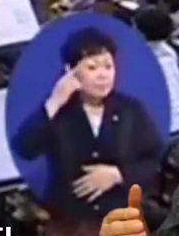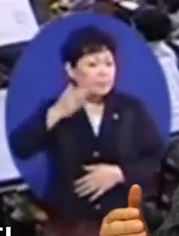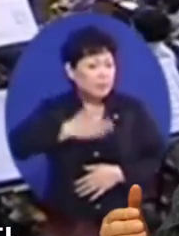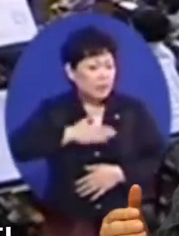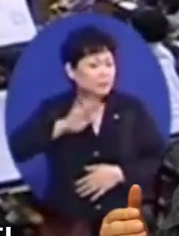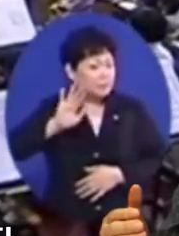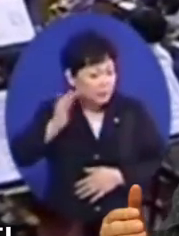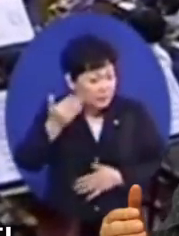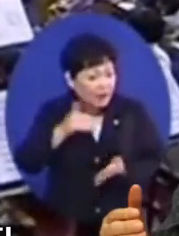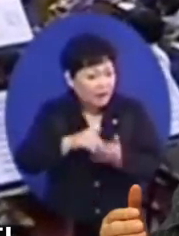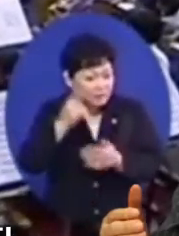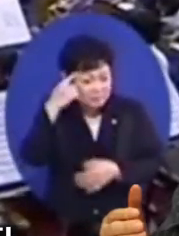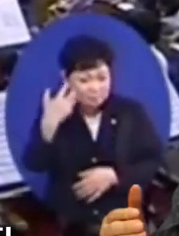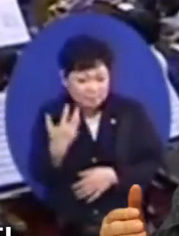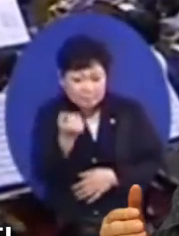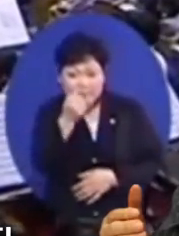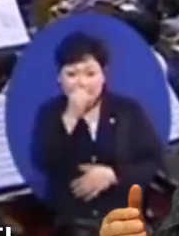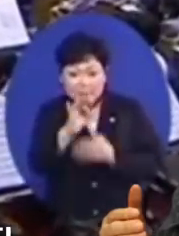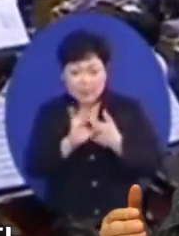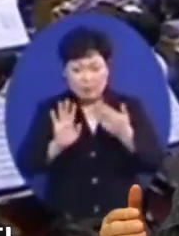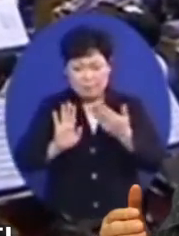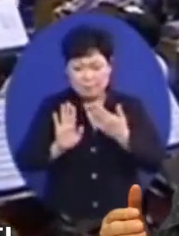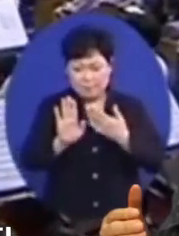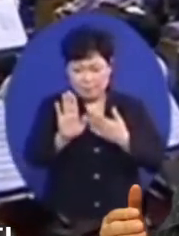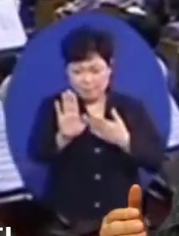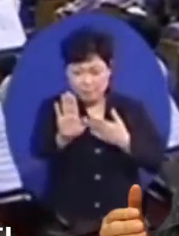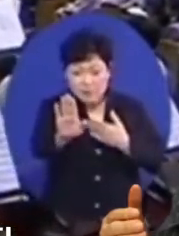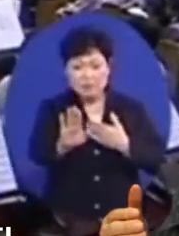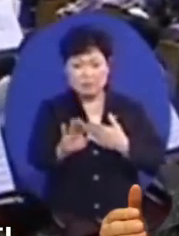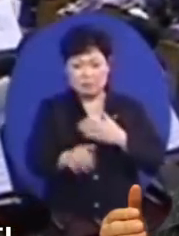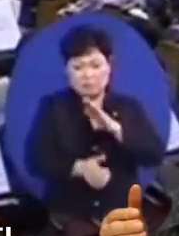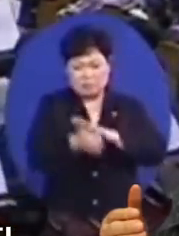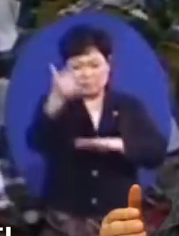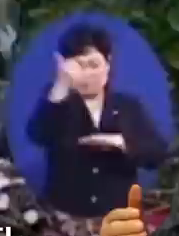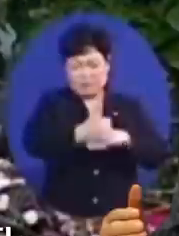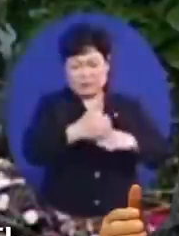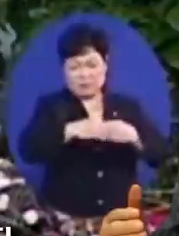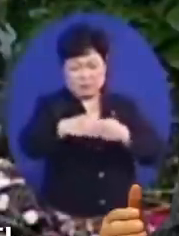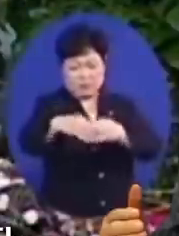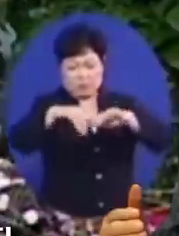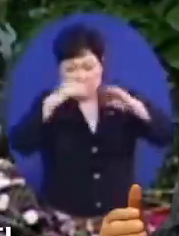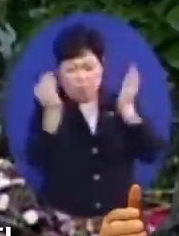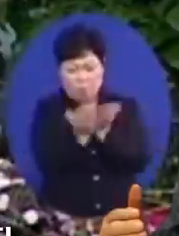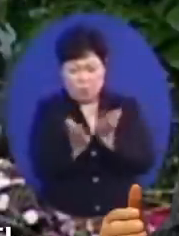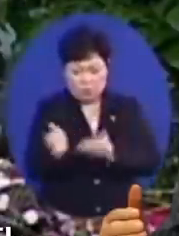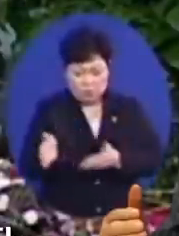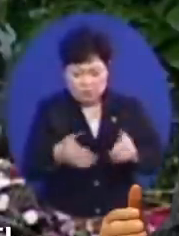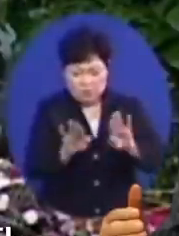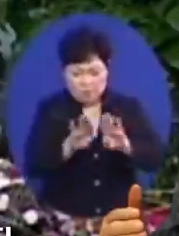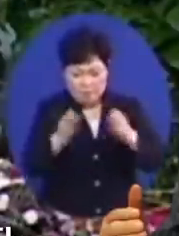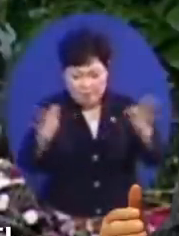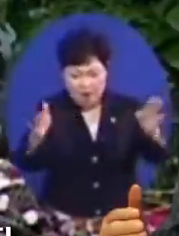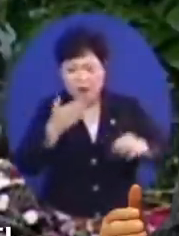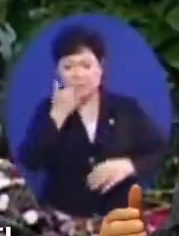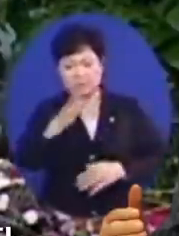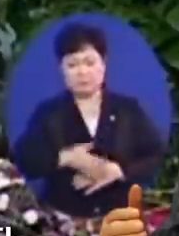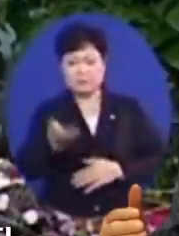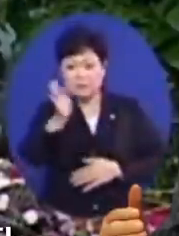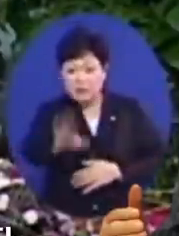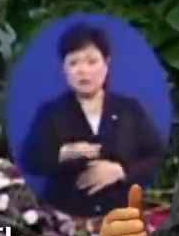된다 라고 생각하면 미래를 성공으로 이끌어갈 모든 길이 열리는 것입니다.